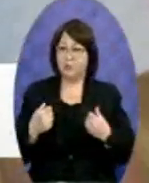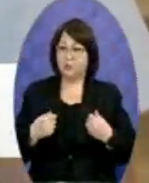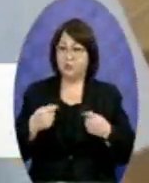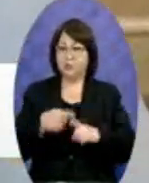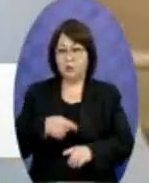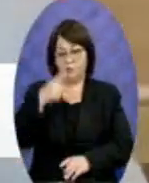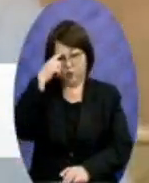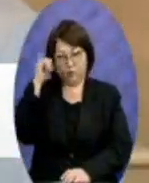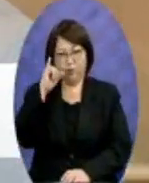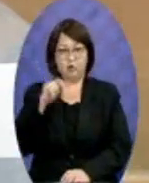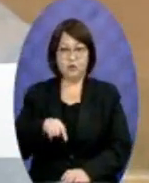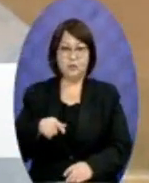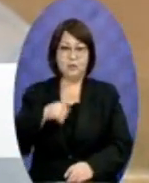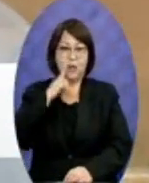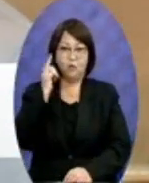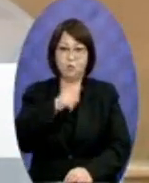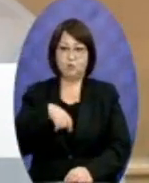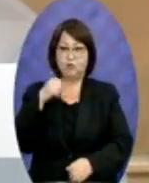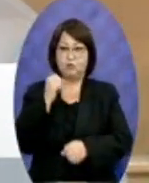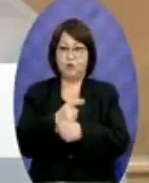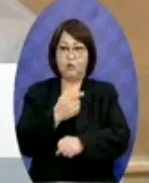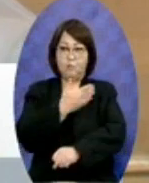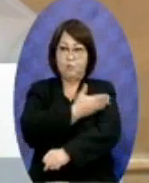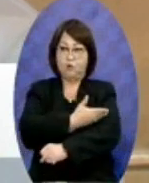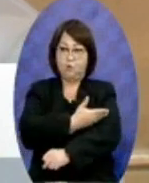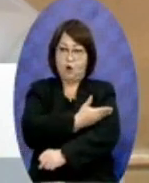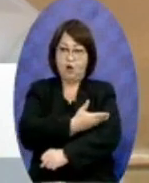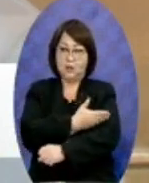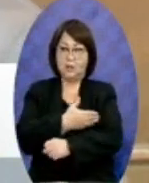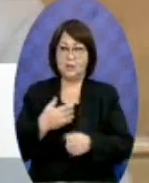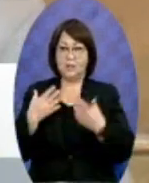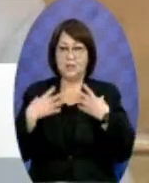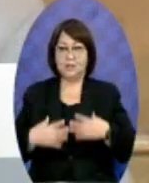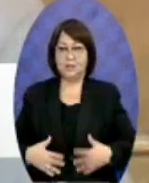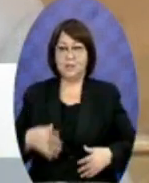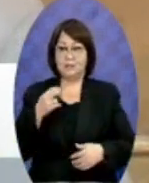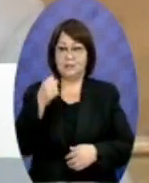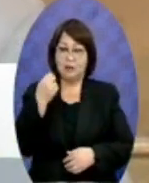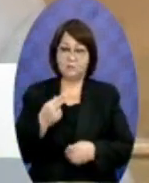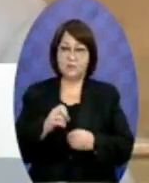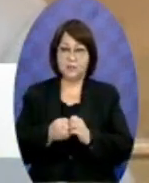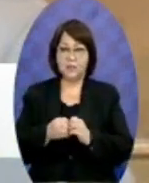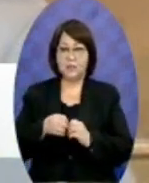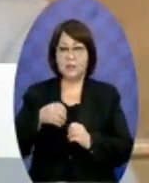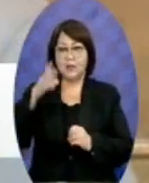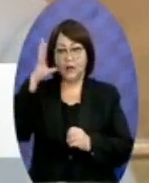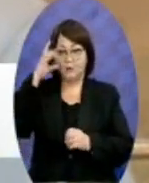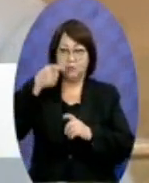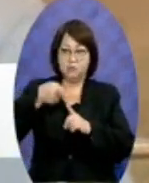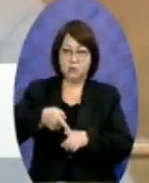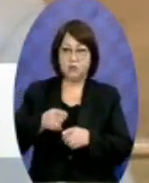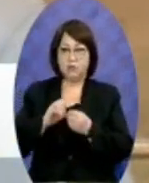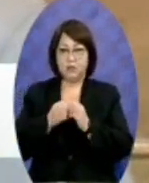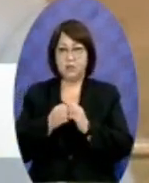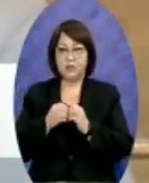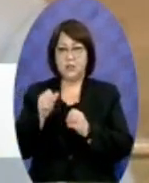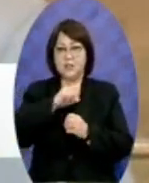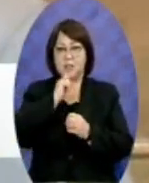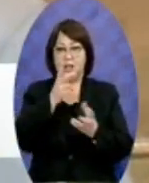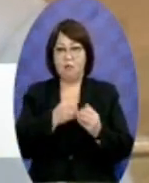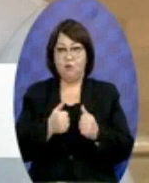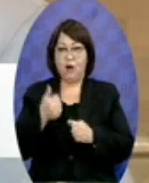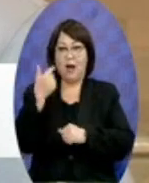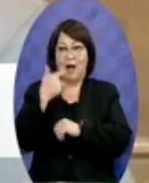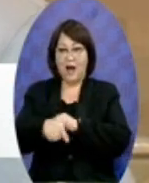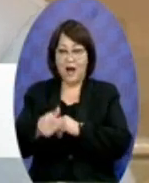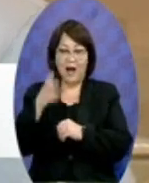залуучуудаа зориулсан ийм футбол замснуудыг хийж байгаа. Тэгээ нөгөөтг нь болохоор камерын чиглэлээр давхар явьж байгаа. Одоо бид нар хэрвээ зөвл авчихсан бол бид нар гадны зах